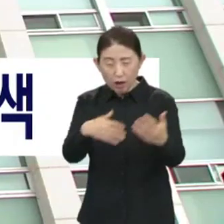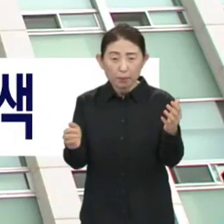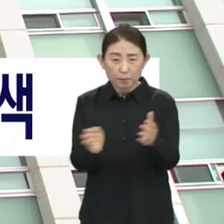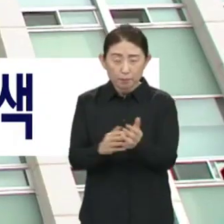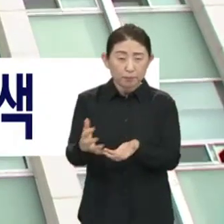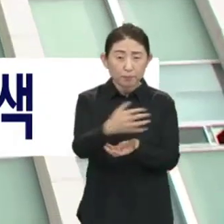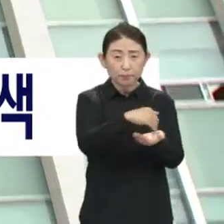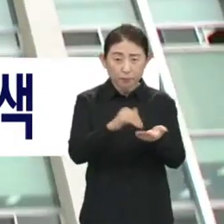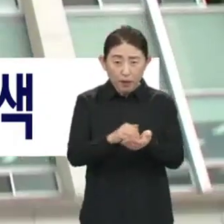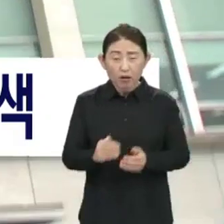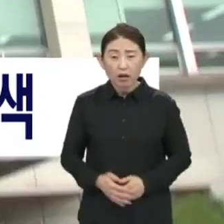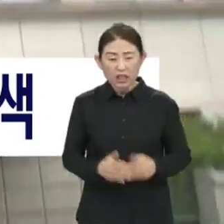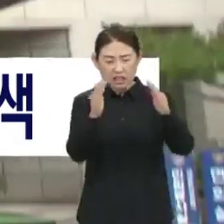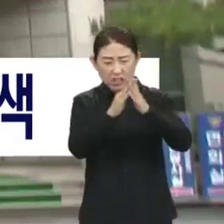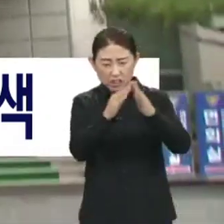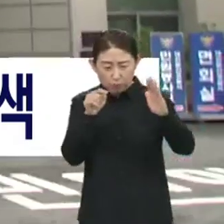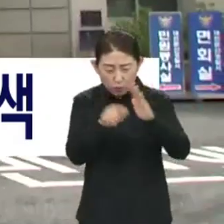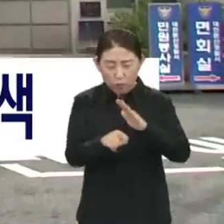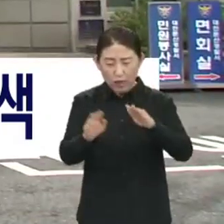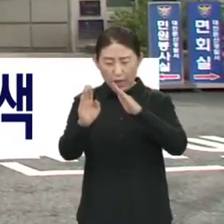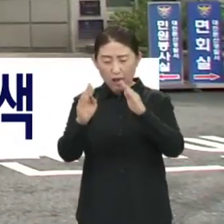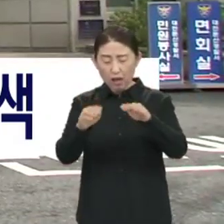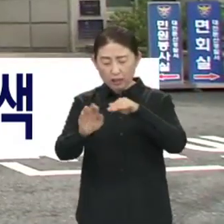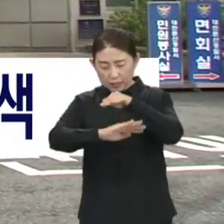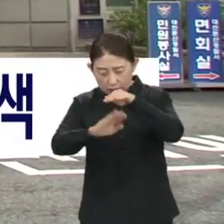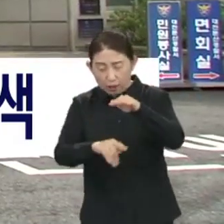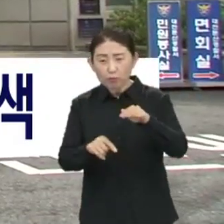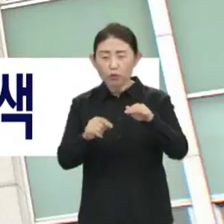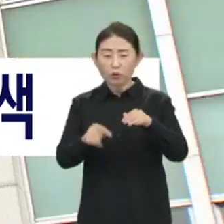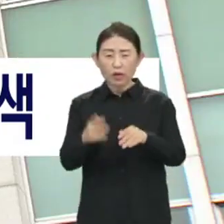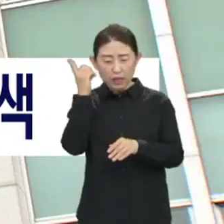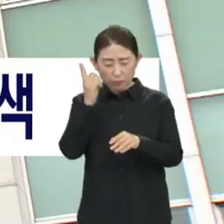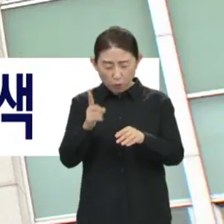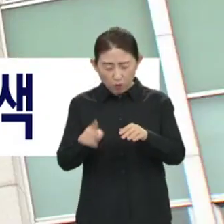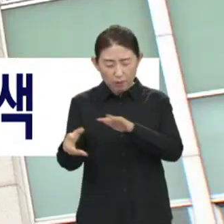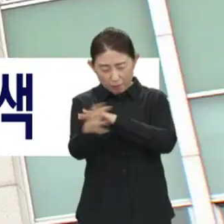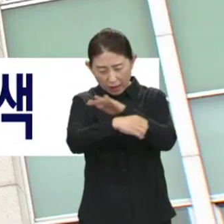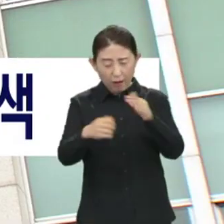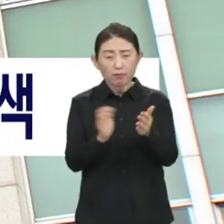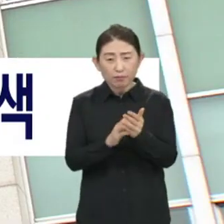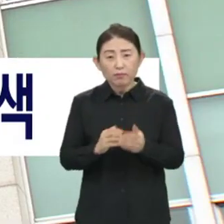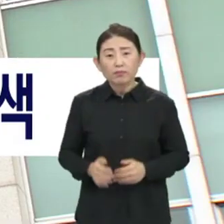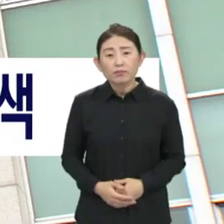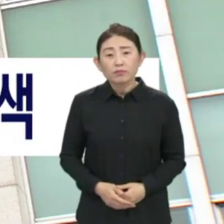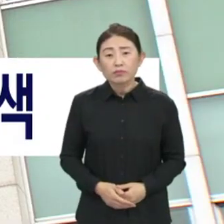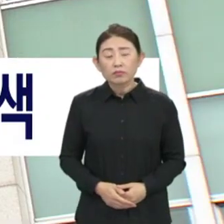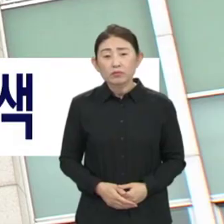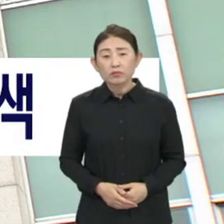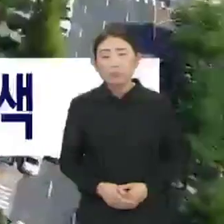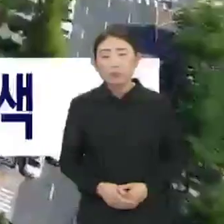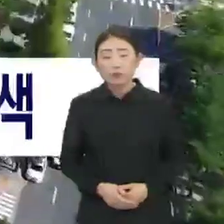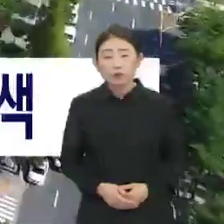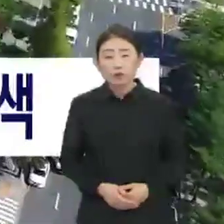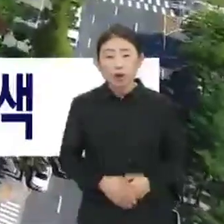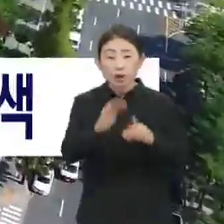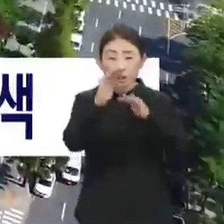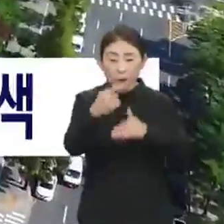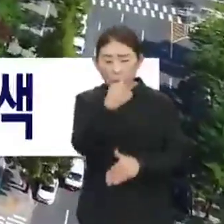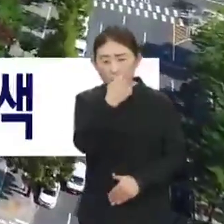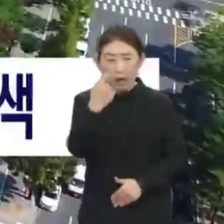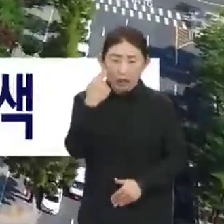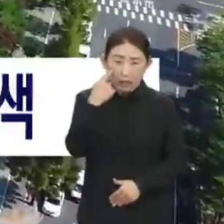자료를 확보하고 자택과 차량, 휴대폰 등에 대해서도 압수수색을 진행한 것으로 파악됐습니다. 경찰이 수사 내용을 확인해